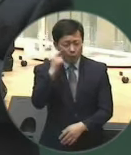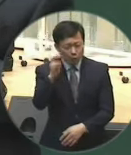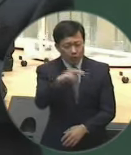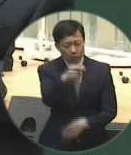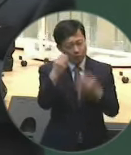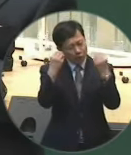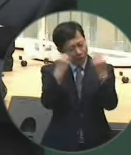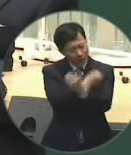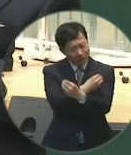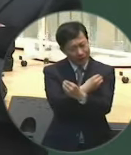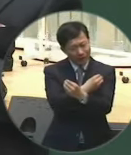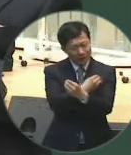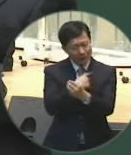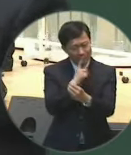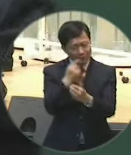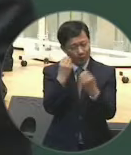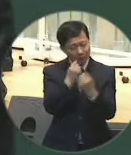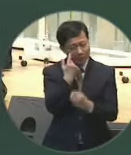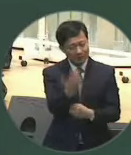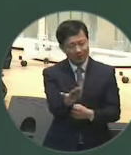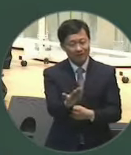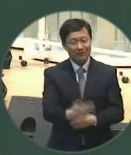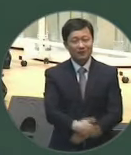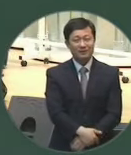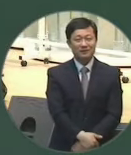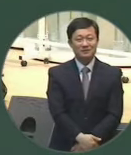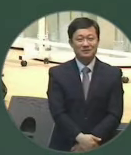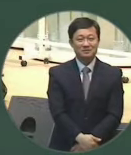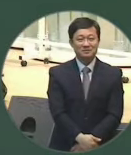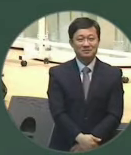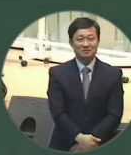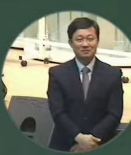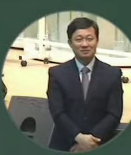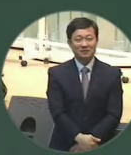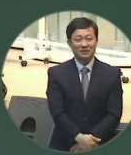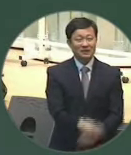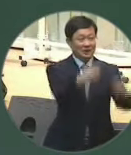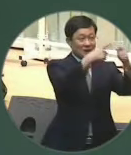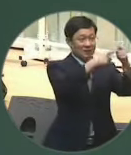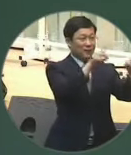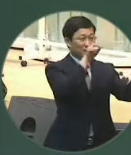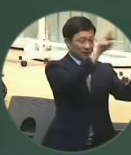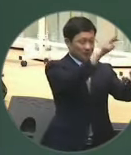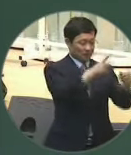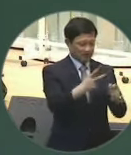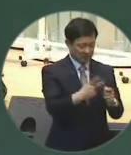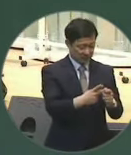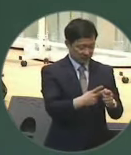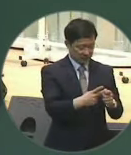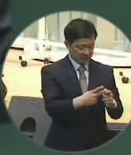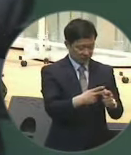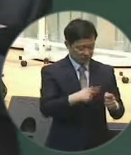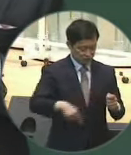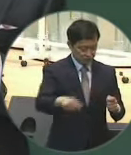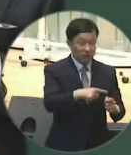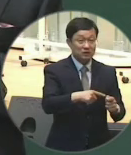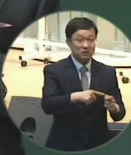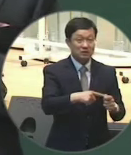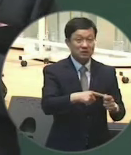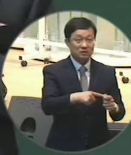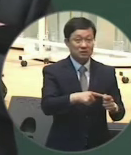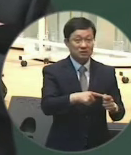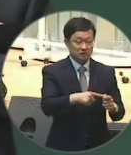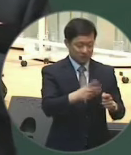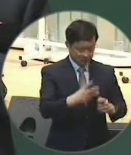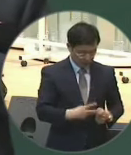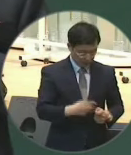수 있어요. And people misunderstand these words, and maybe some of you misunderstand me. 아, 이 사람들 다 틀렸는데 우리만 맞구나. Oh,